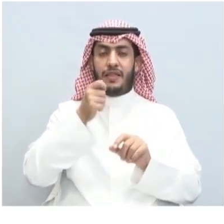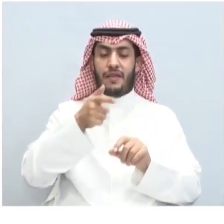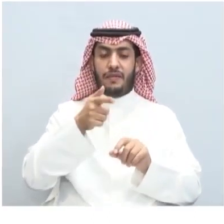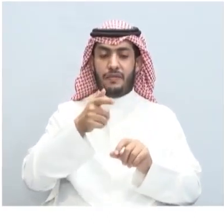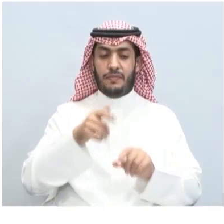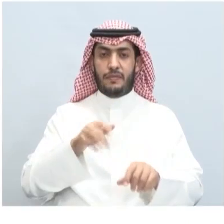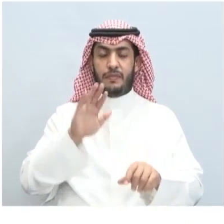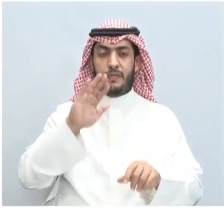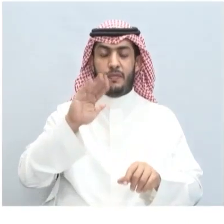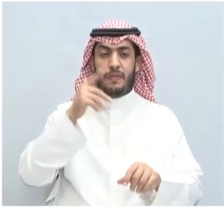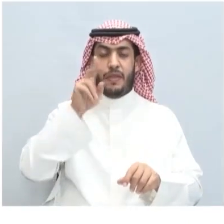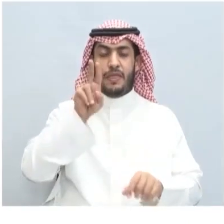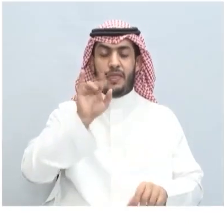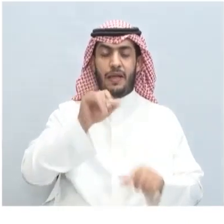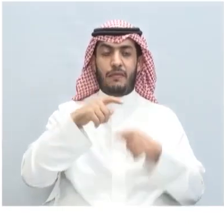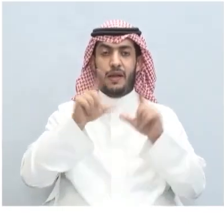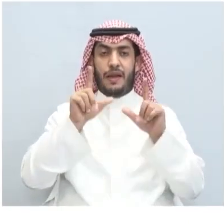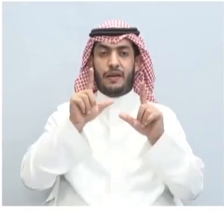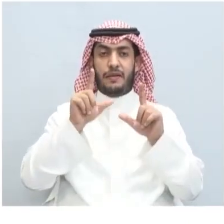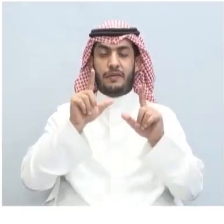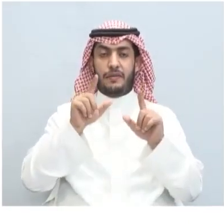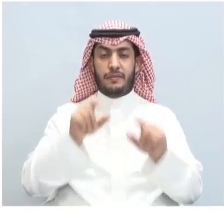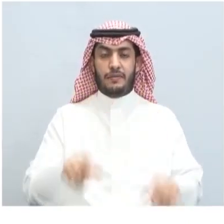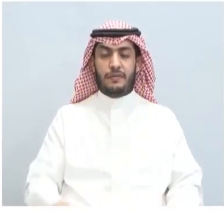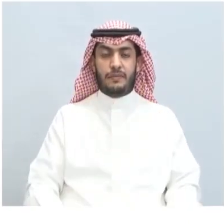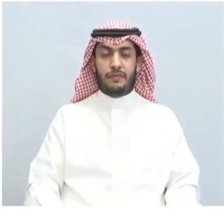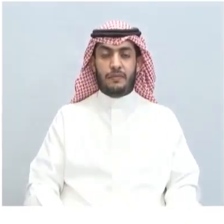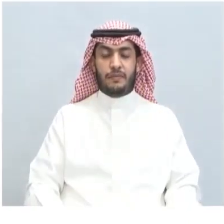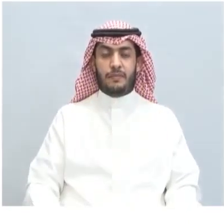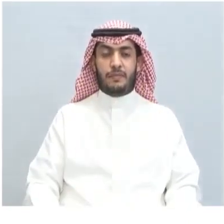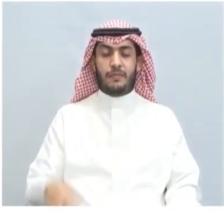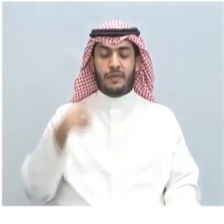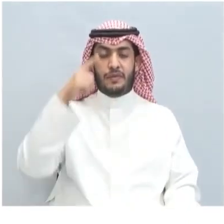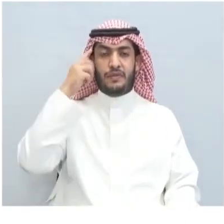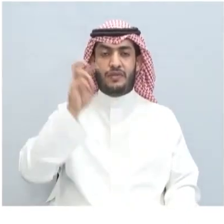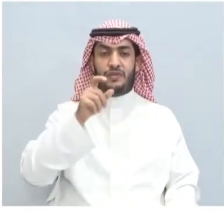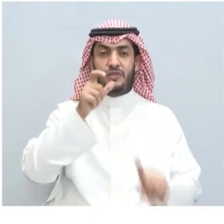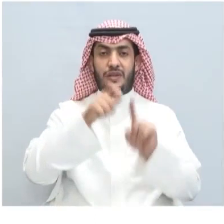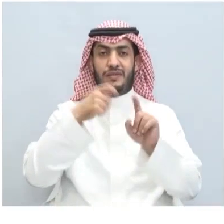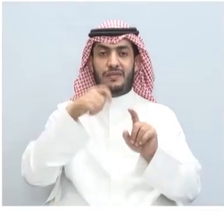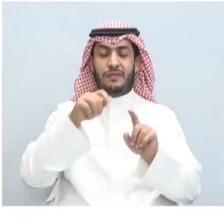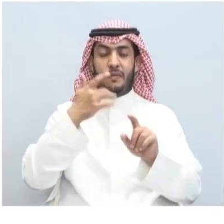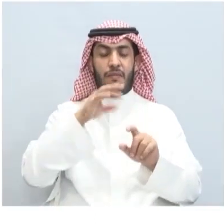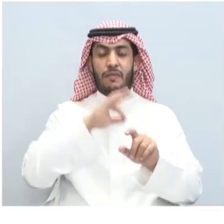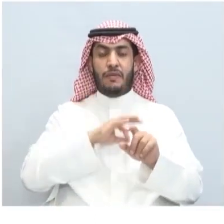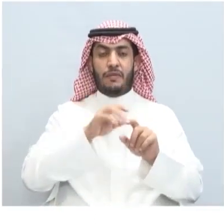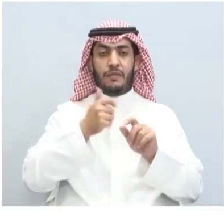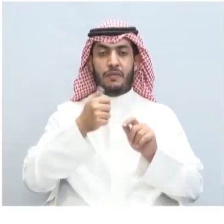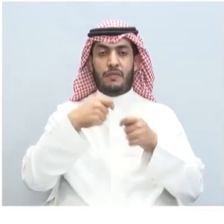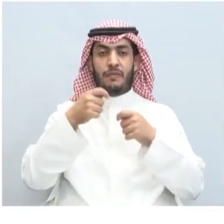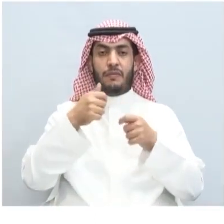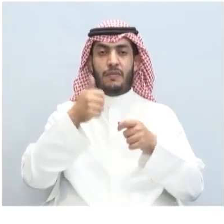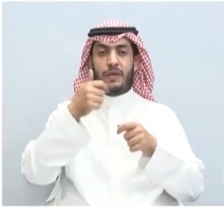التوزيعات بعدما يتم اعلان التوزيع اذا حتى لو قام الشخص بشرائه لن يستفيد من التوزيعات